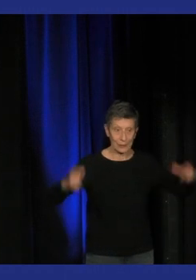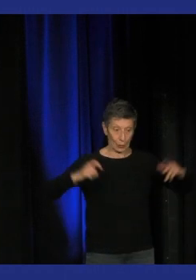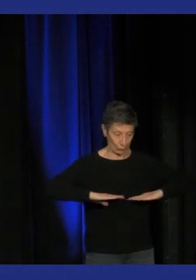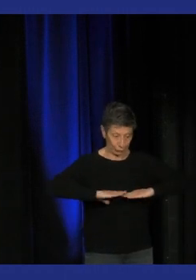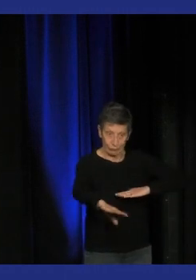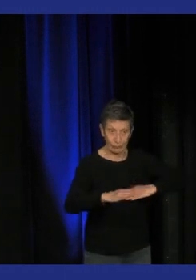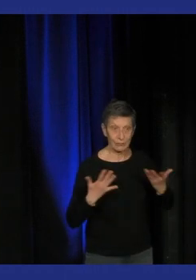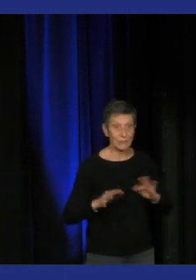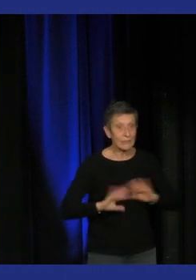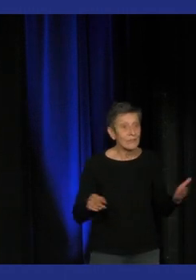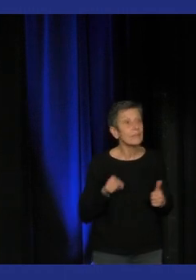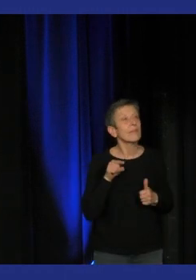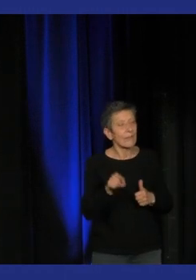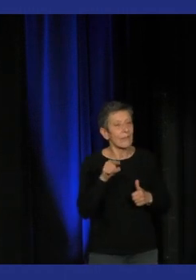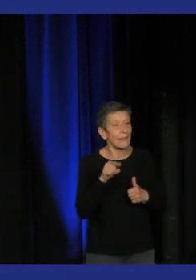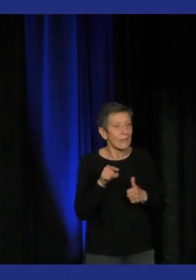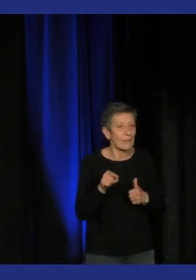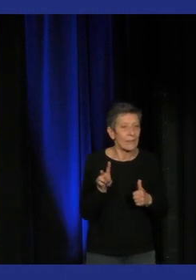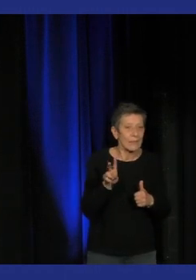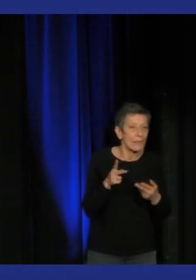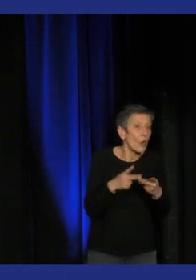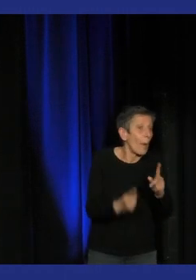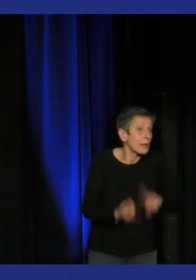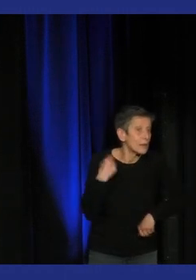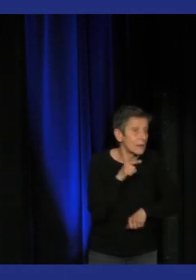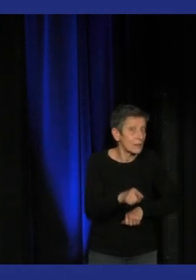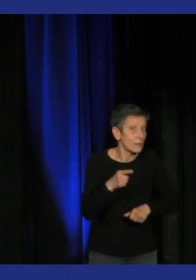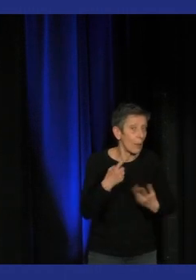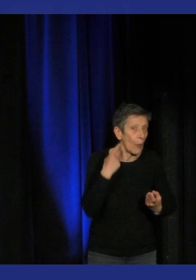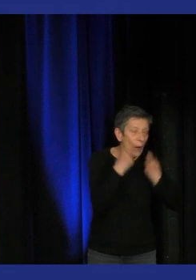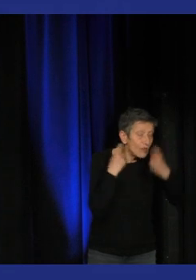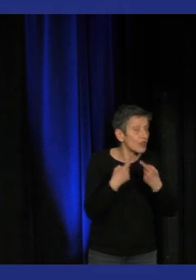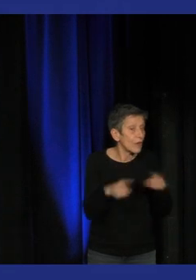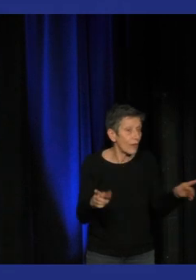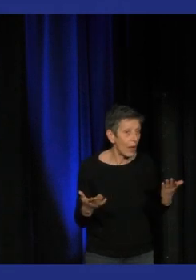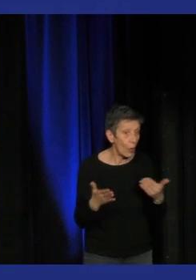métier. Il ne va plus avoir l'impression que c'est